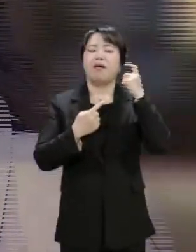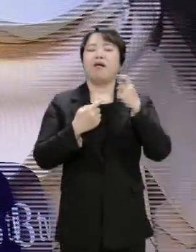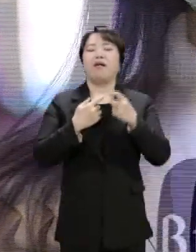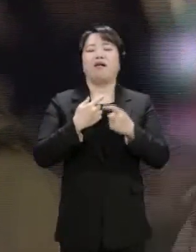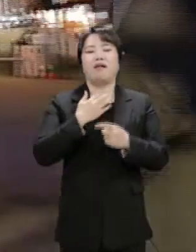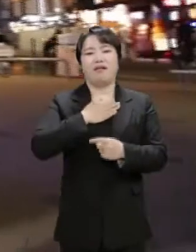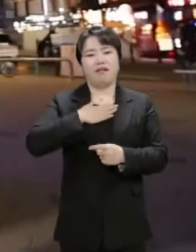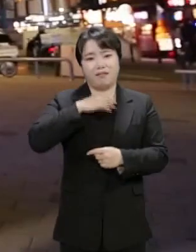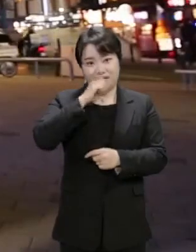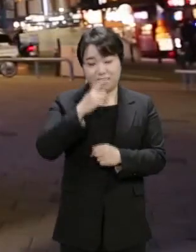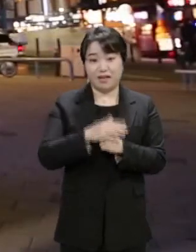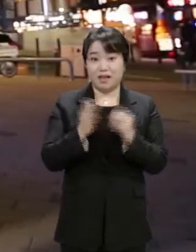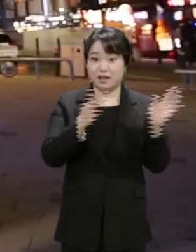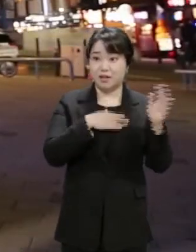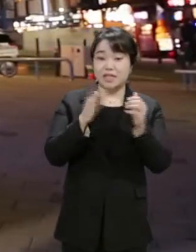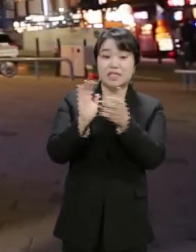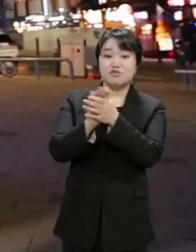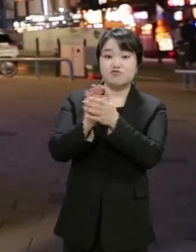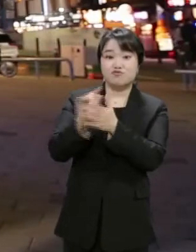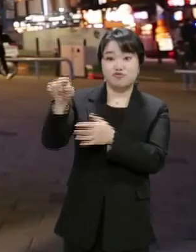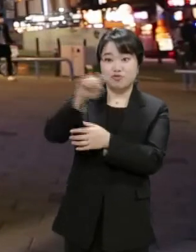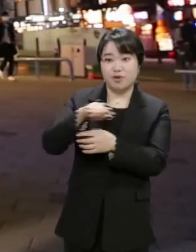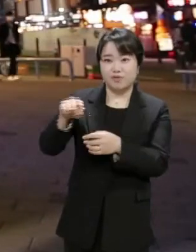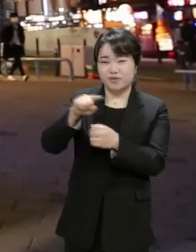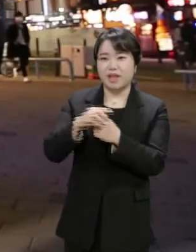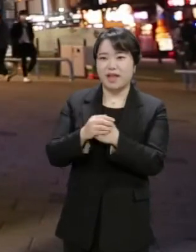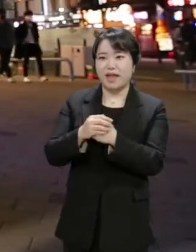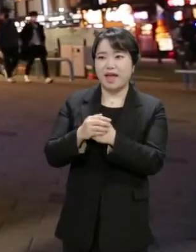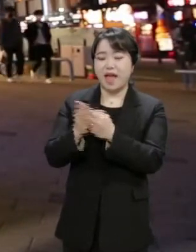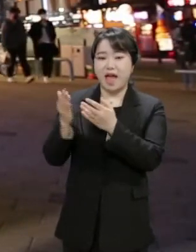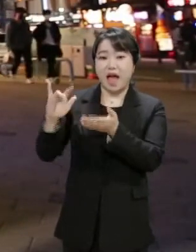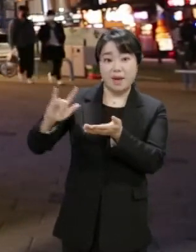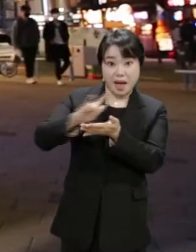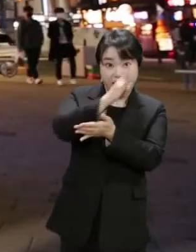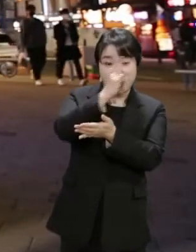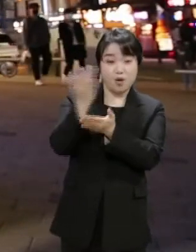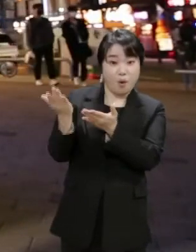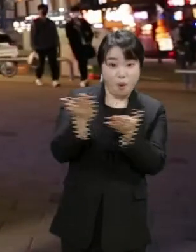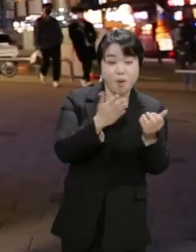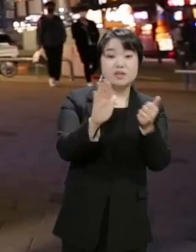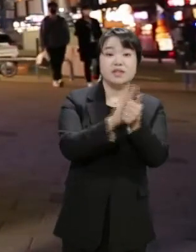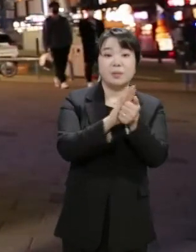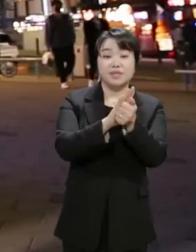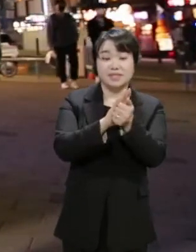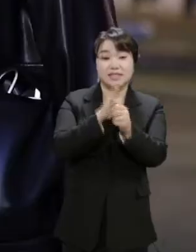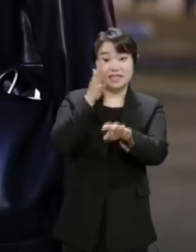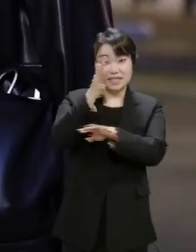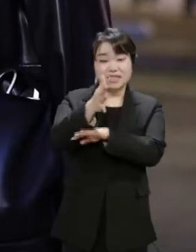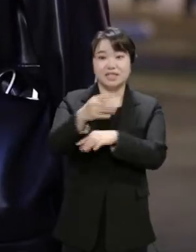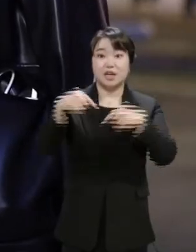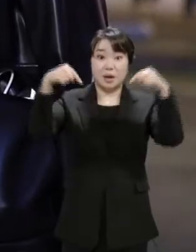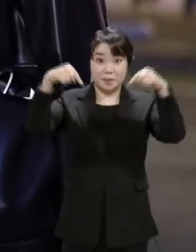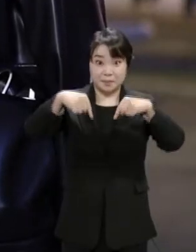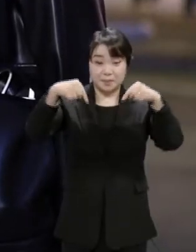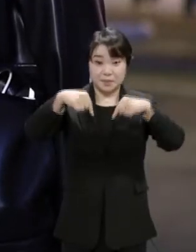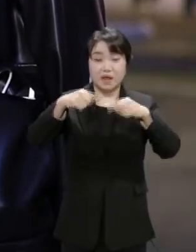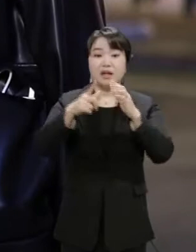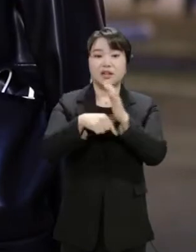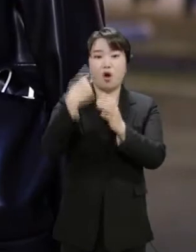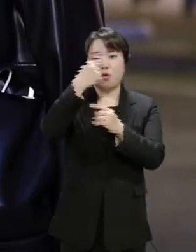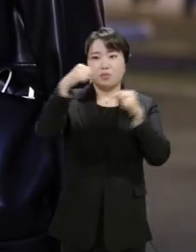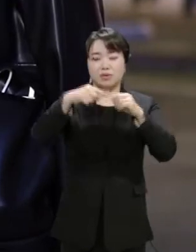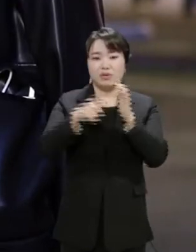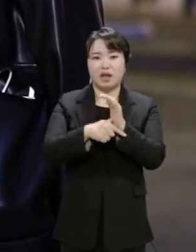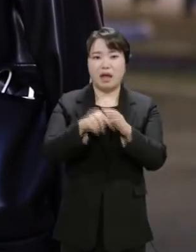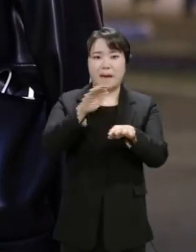있고 제 친구 중에서도 이제 항공 서비스과 면접을 보는데 이제 다리를 붙여보고 뭐 다리가